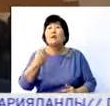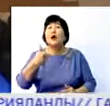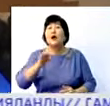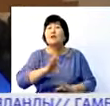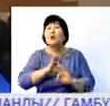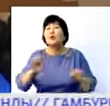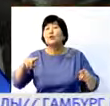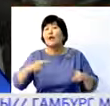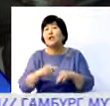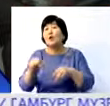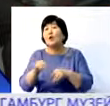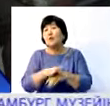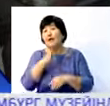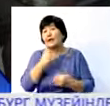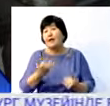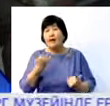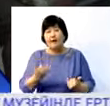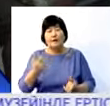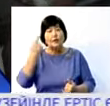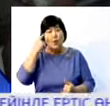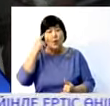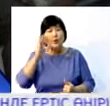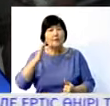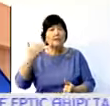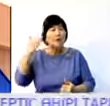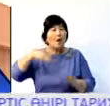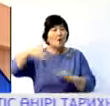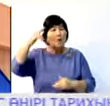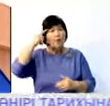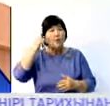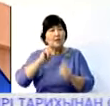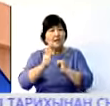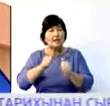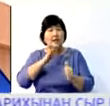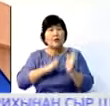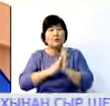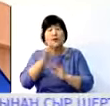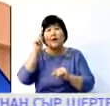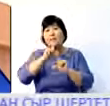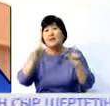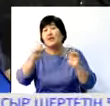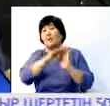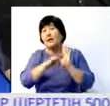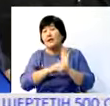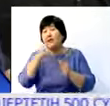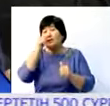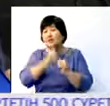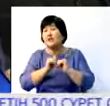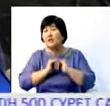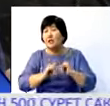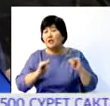технологияның тілін білгендердің заманы. Қазір бой емес, ой жарыстыратын ұрпақ өсіп келеді. Мектеп бағдарламасы жылдан жылға